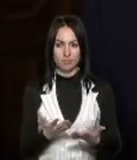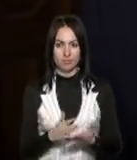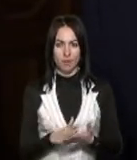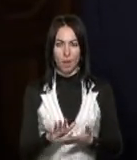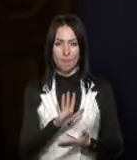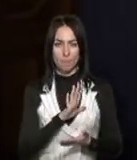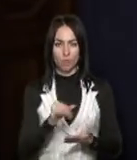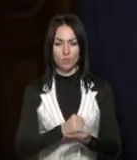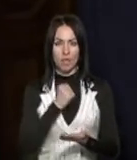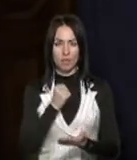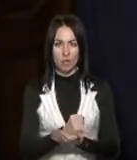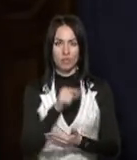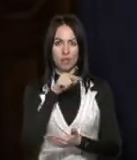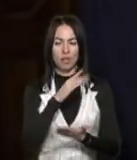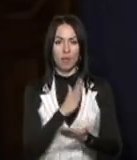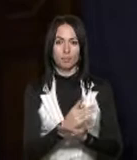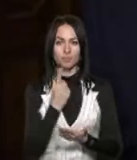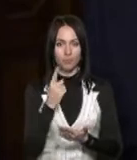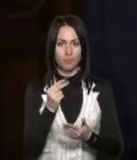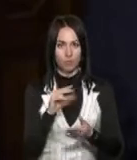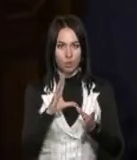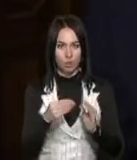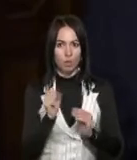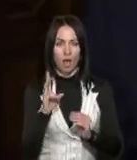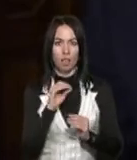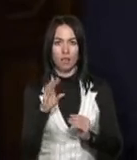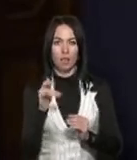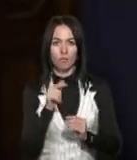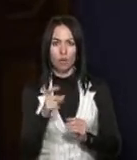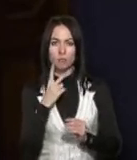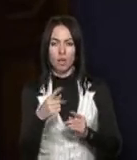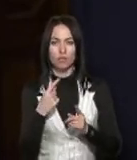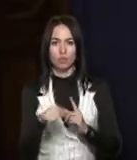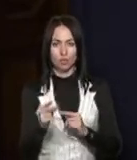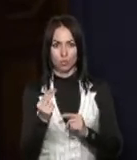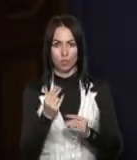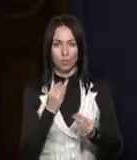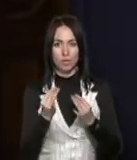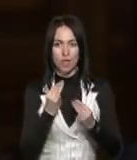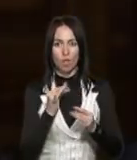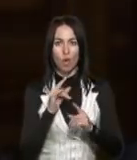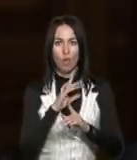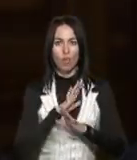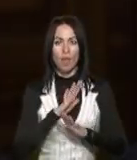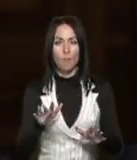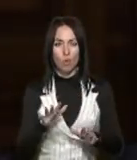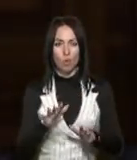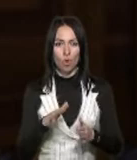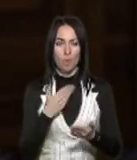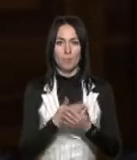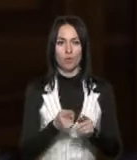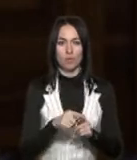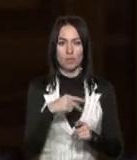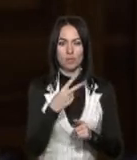був затверджений. Там є одна сума, а НАК «Нафтогаз» бачить іншу суму. Діалогу не було. Приблизно ця сума, яка